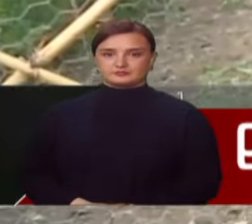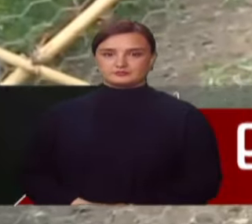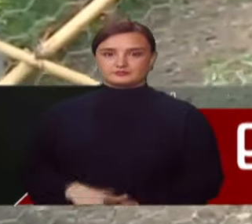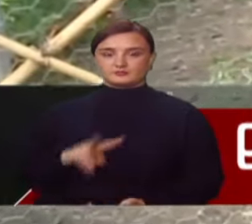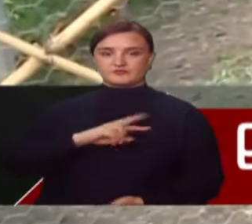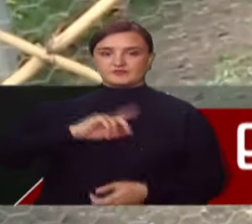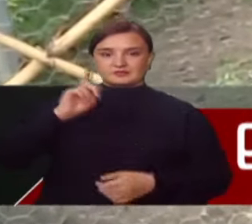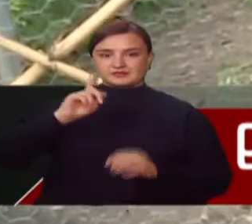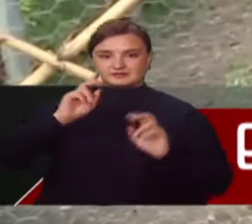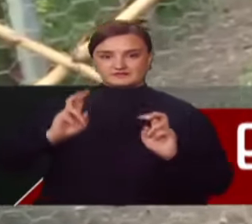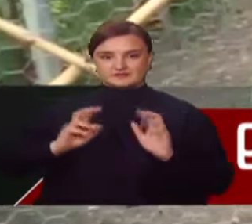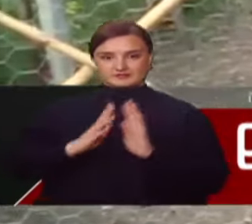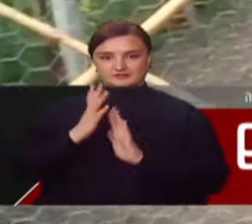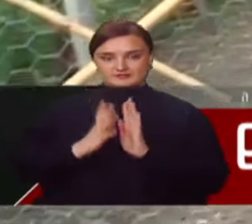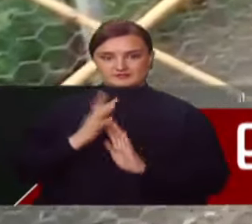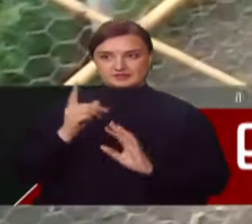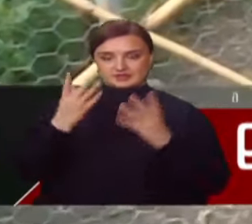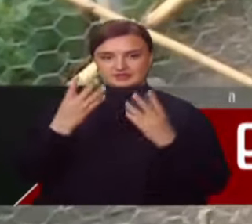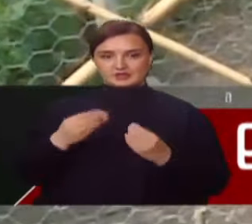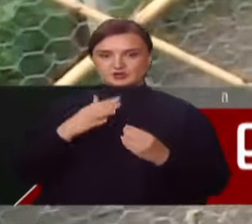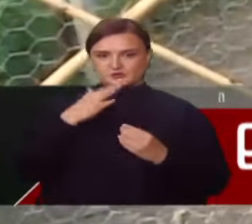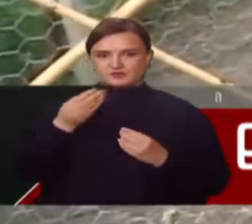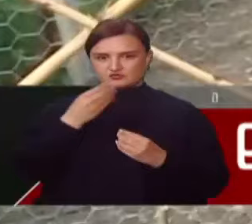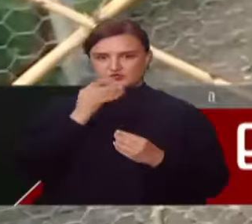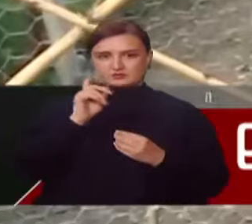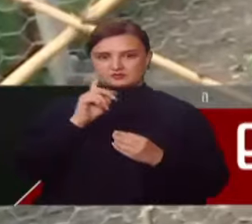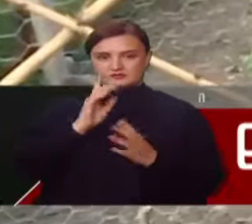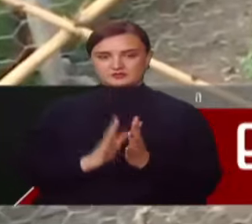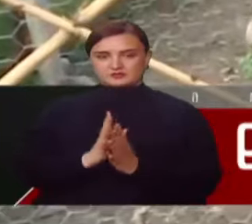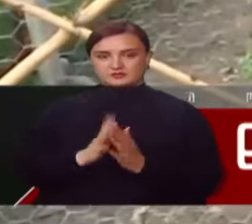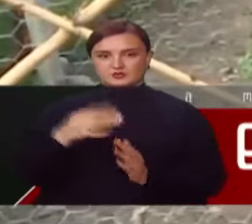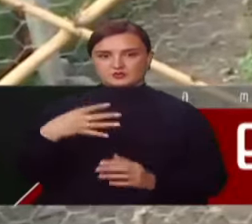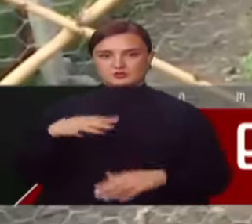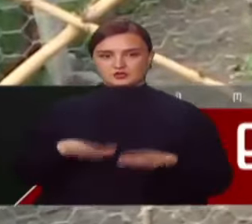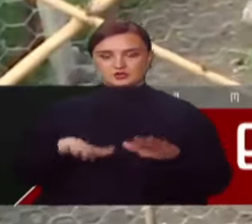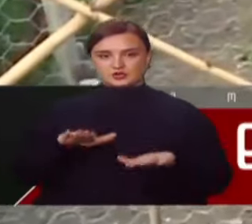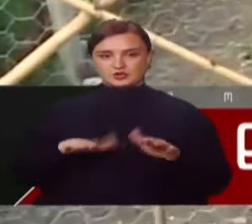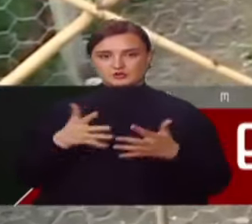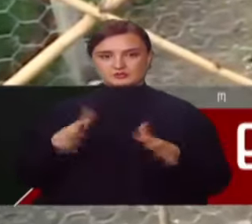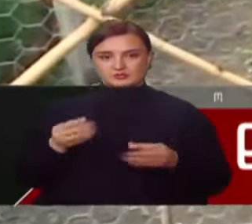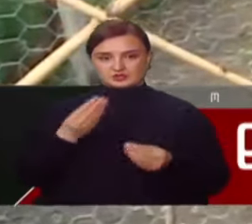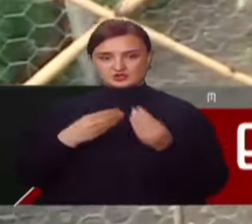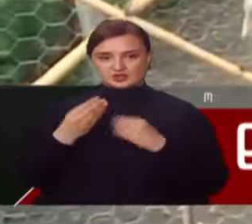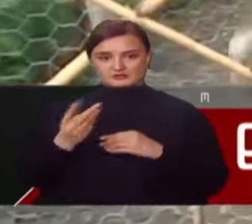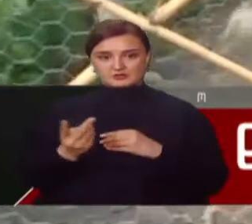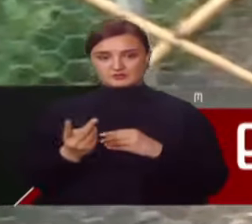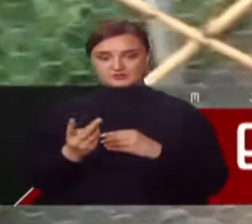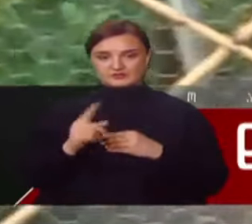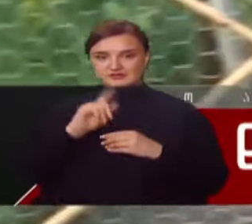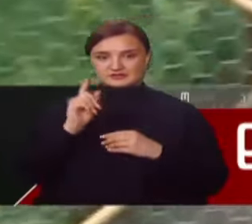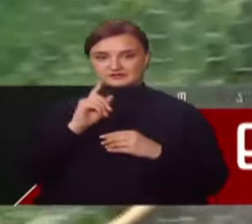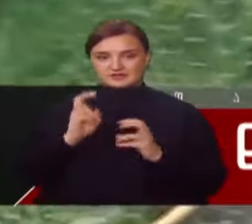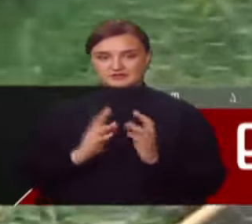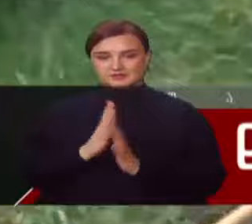მასა და დღეში საკმაოდ რა ბევრს ჭამენ, ალბათ 40 კილოზე მეც წვილი მწვანე